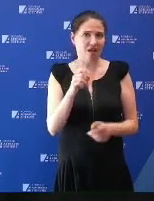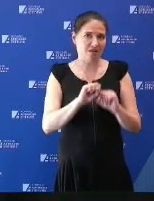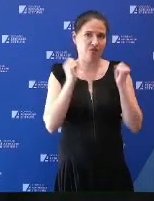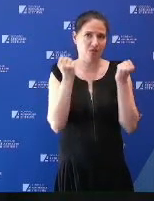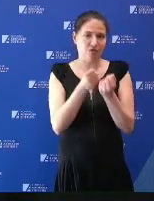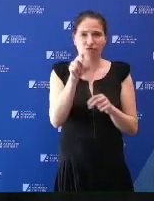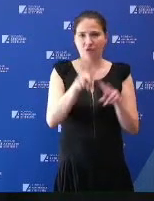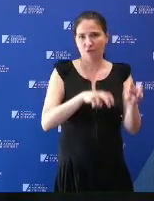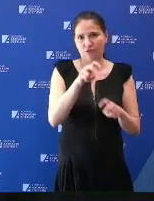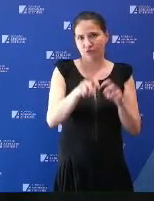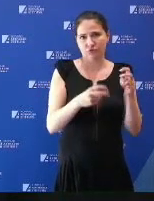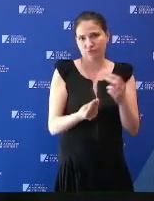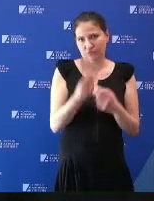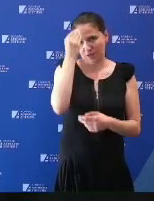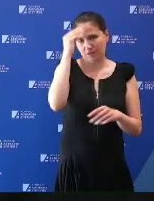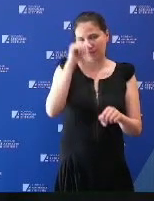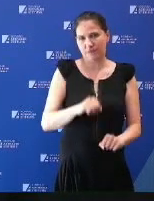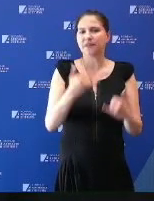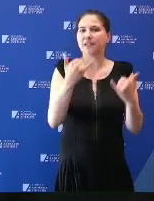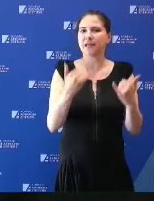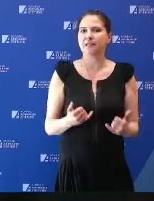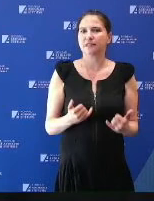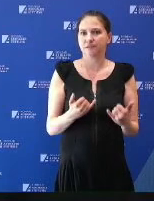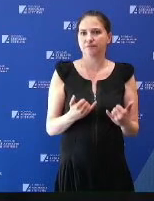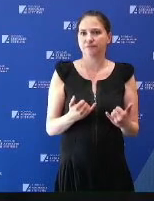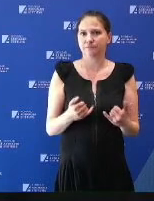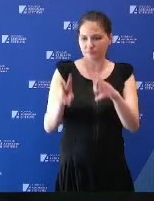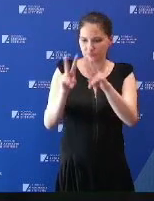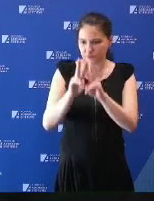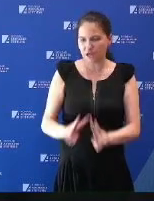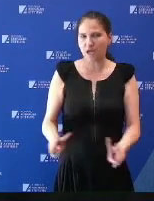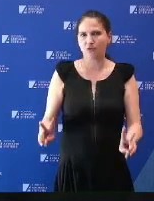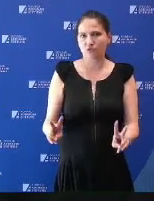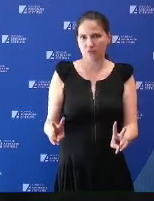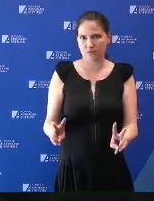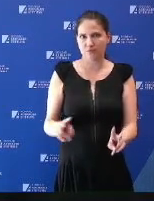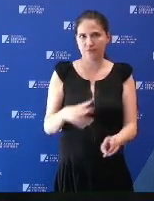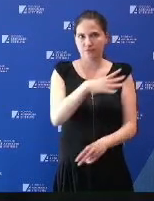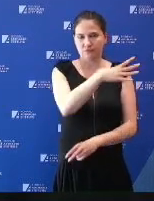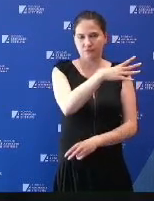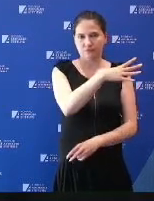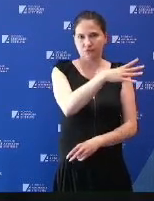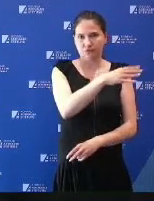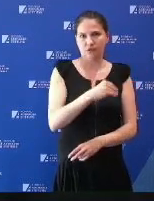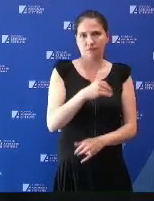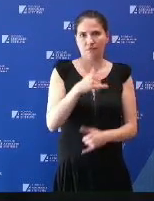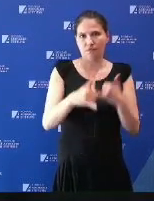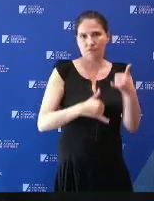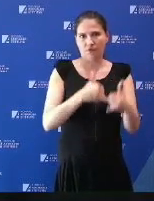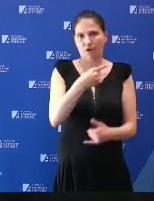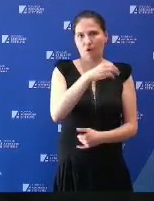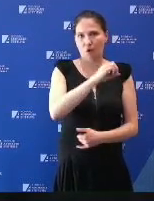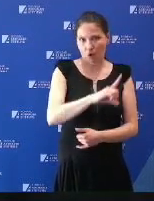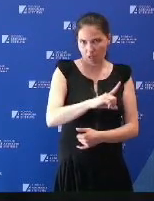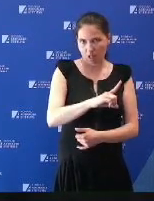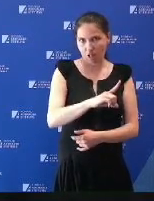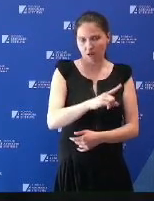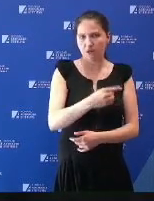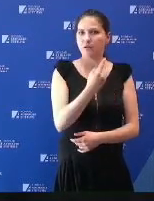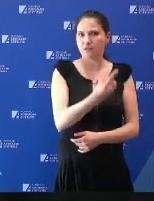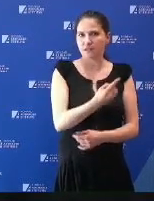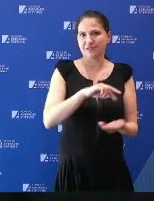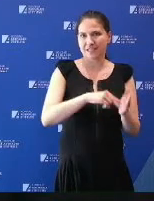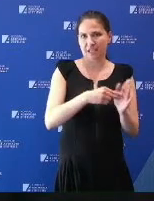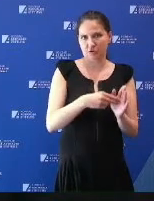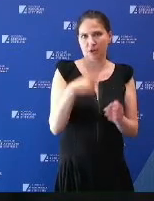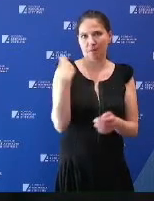Jetzt sind wir, wie gesagt, live in den Living Labs in Karlsruhe. Meine Gesprächspartnerin ist Frau Dr. Frauke Goll von Hause aus. Technische